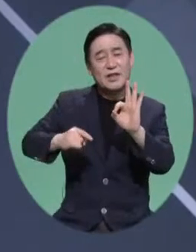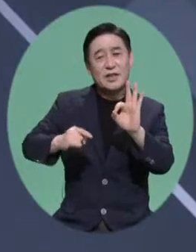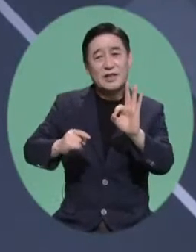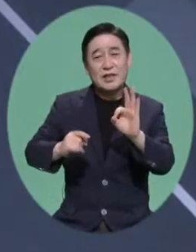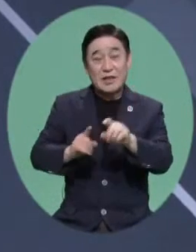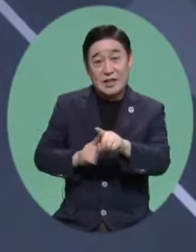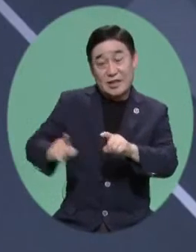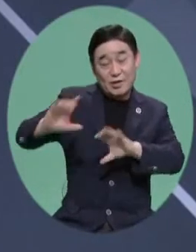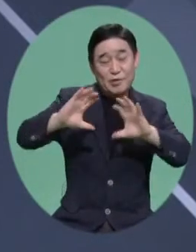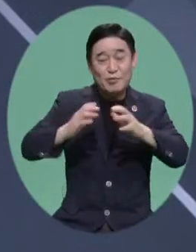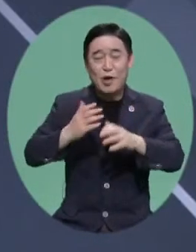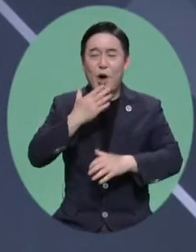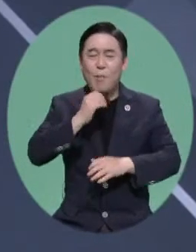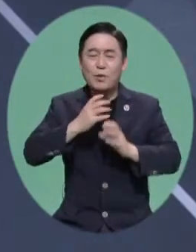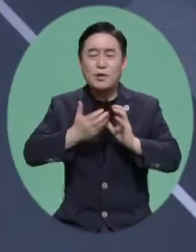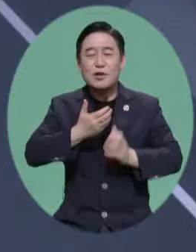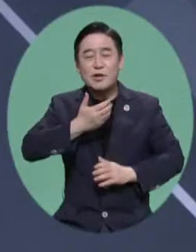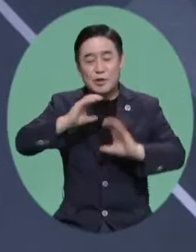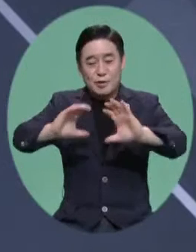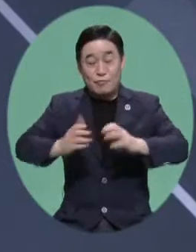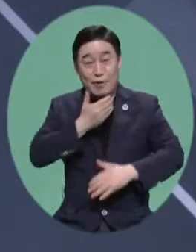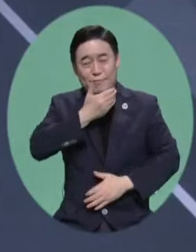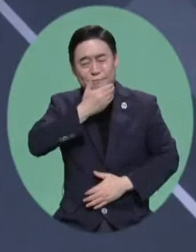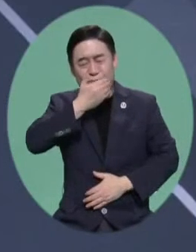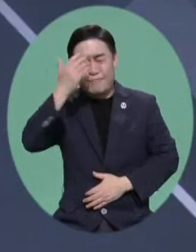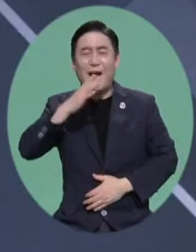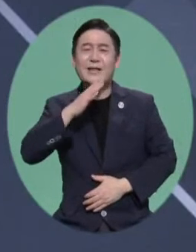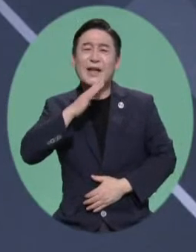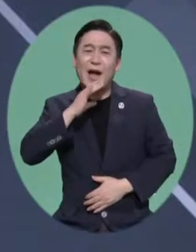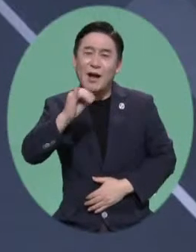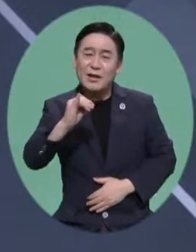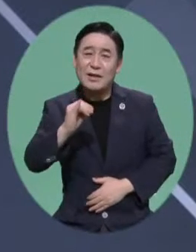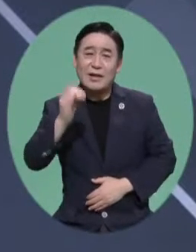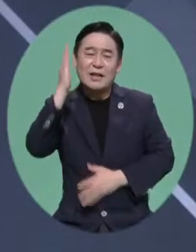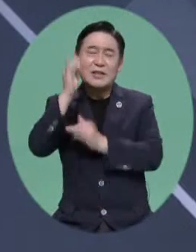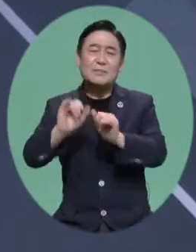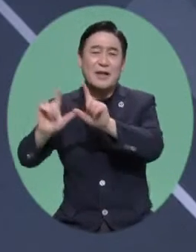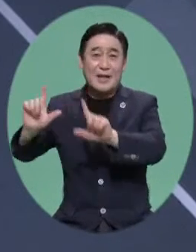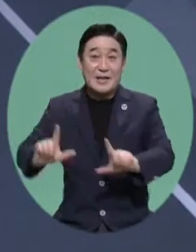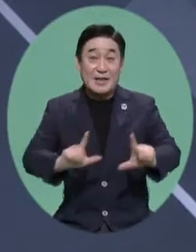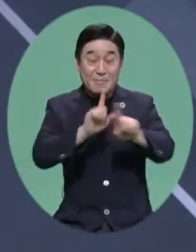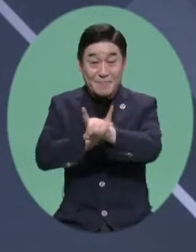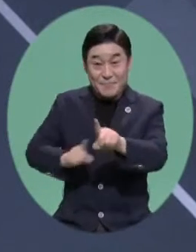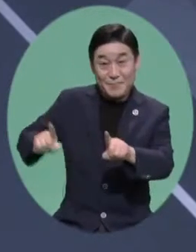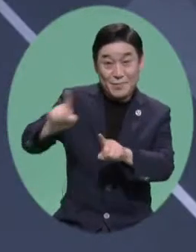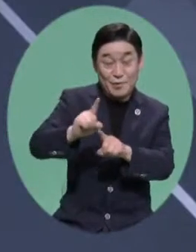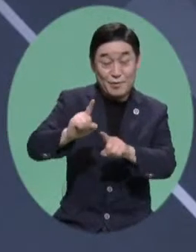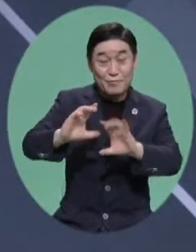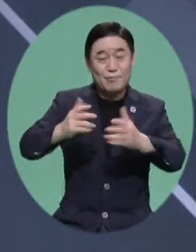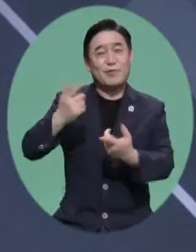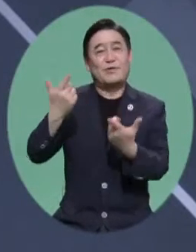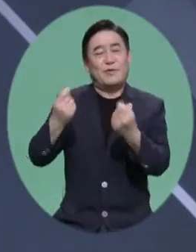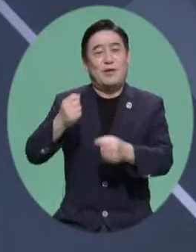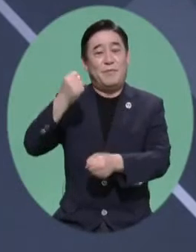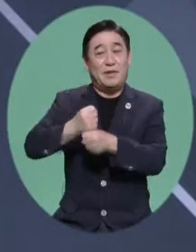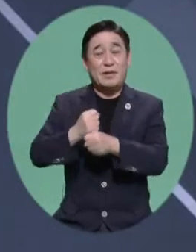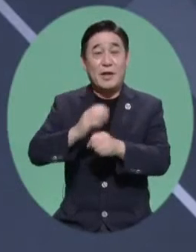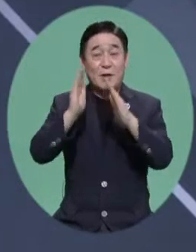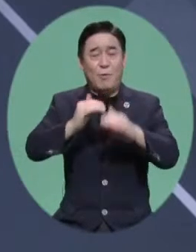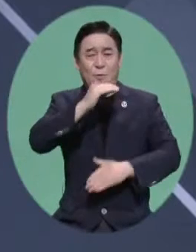복지국가에 꿈은 모든 시민들의 당연한 권리입니다 시민의 삶도 선진국인 나라 만드는 것이 공정이